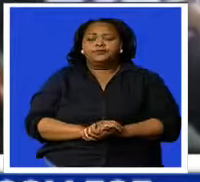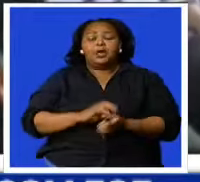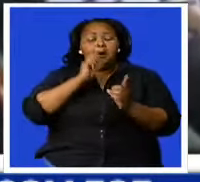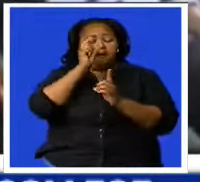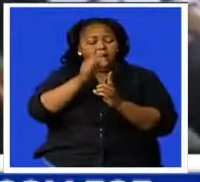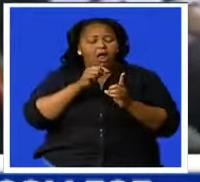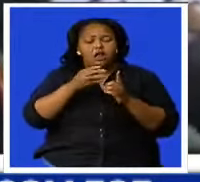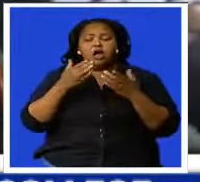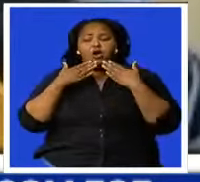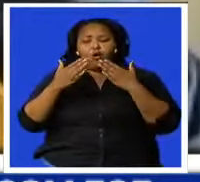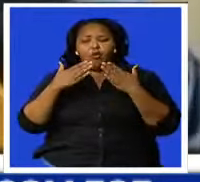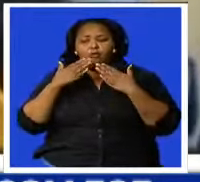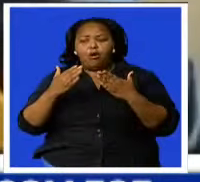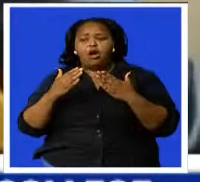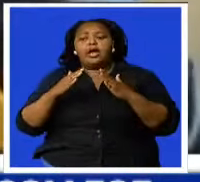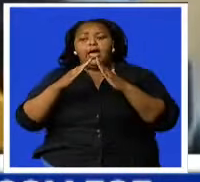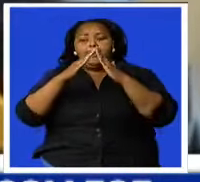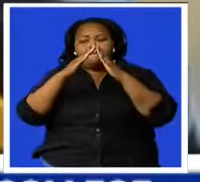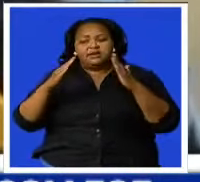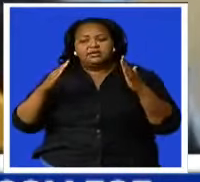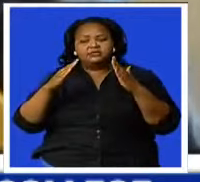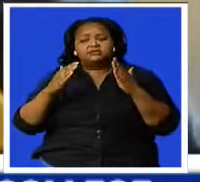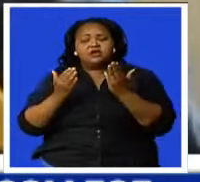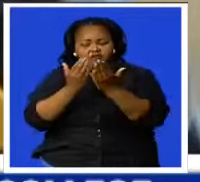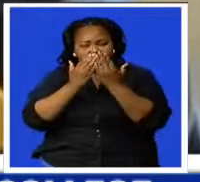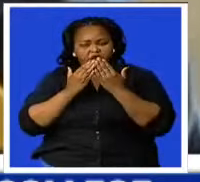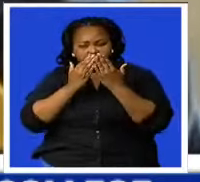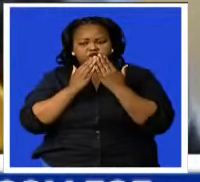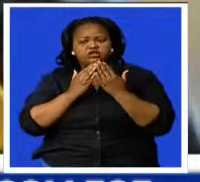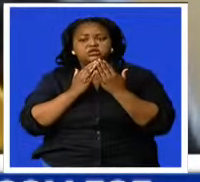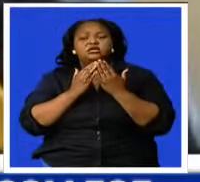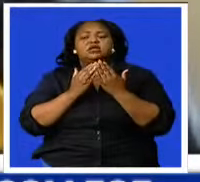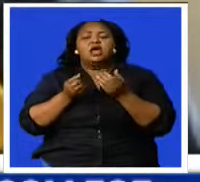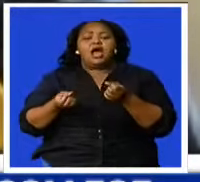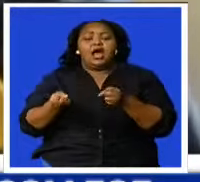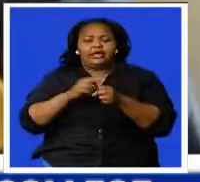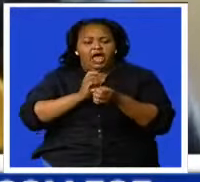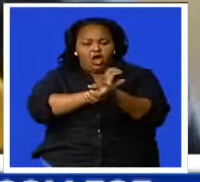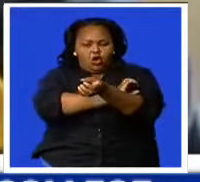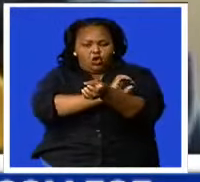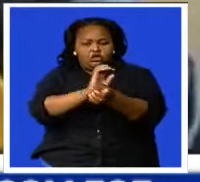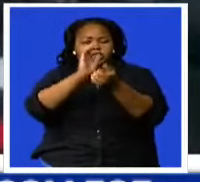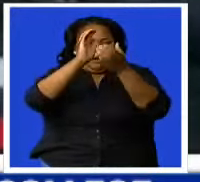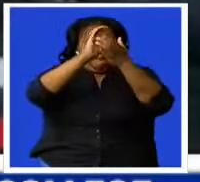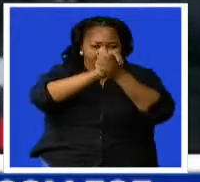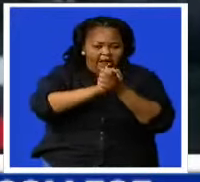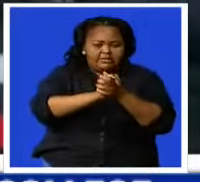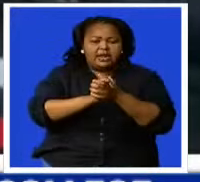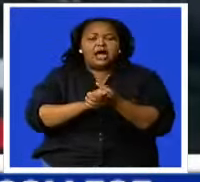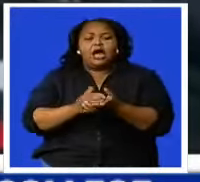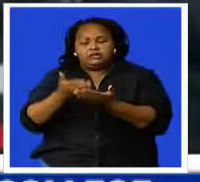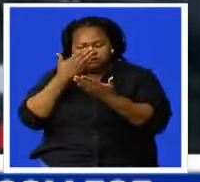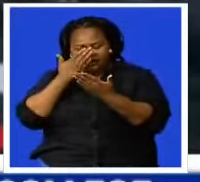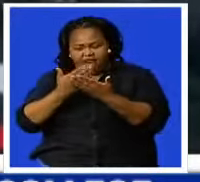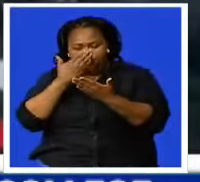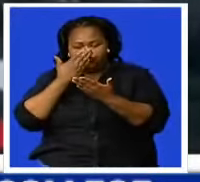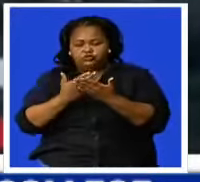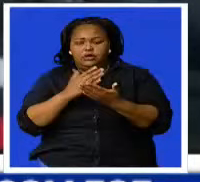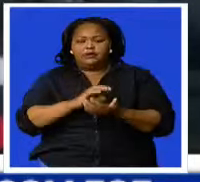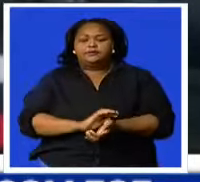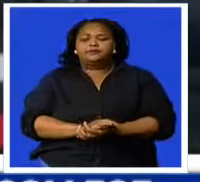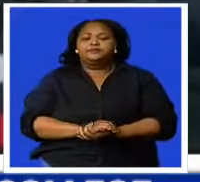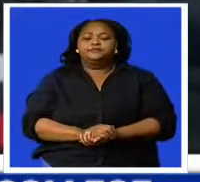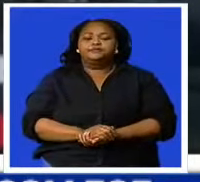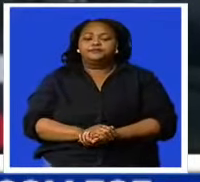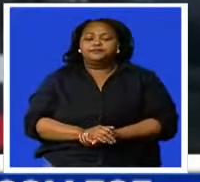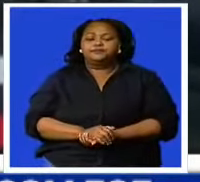buthishela belikolishi kanye nebafundzi ngekubambisana kufunda kusachubeka. Etindzabeni kubika Sifiso Nxumalo nginasimuva Shongwe